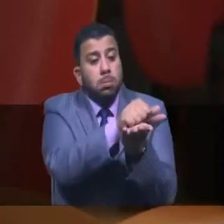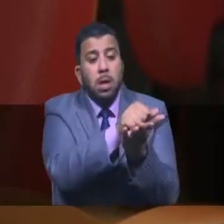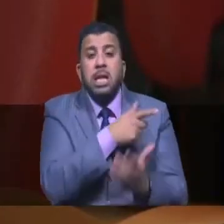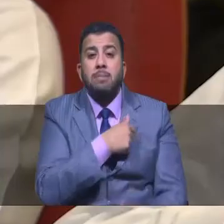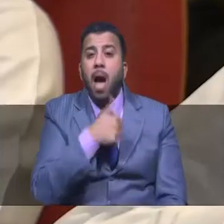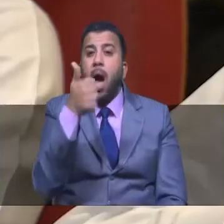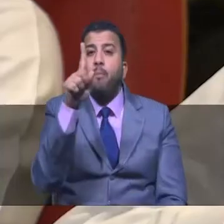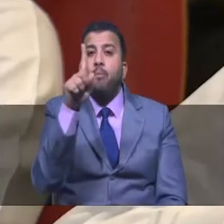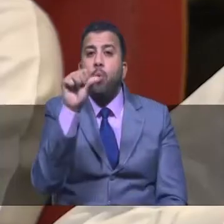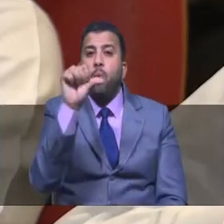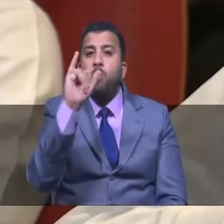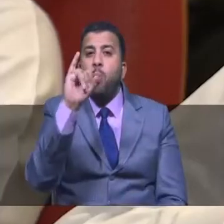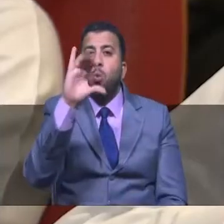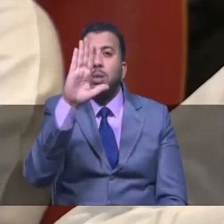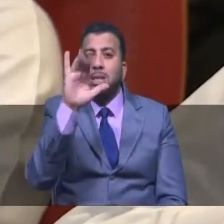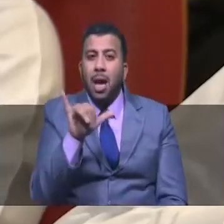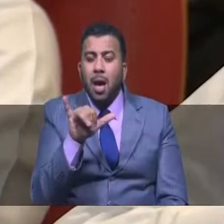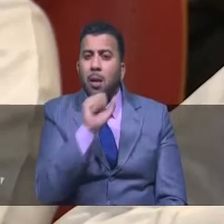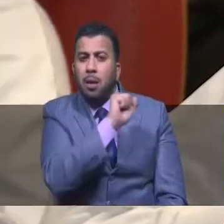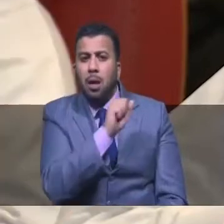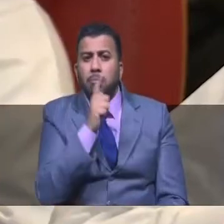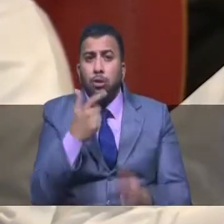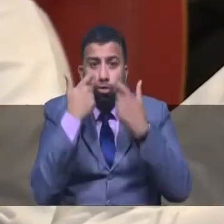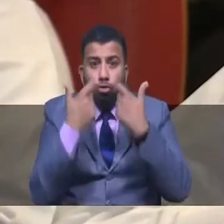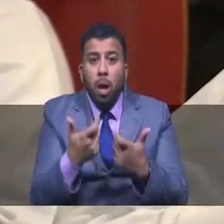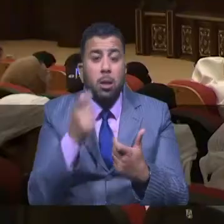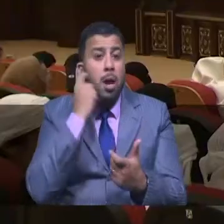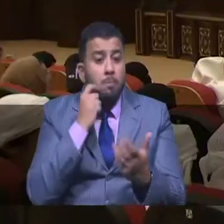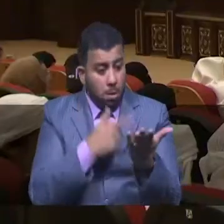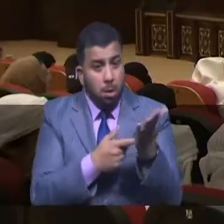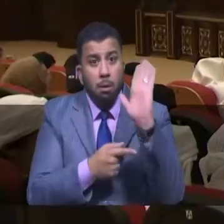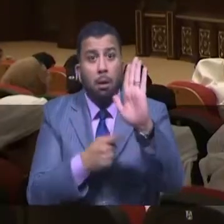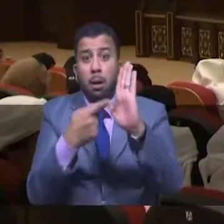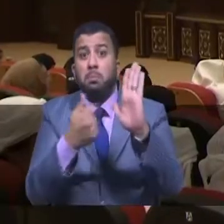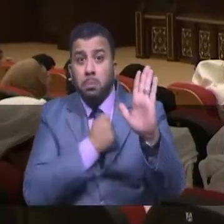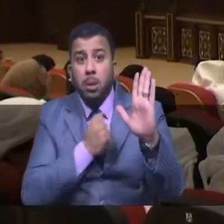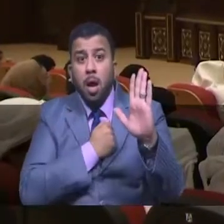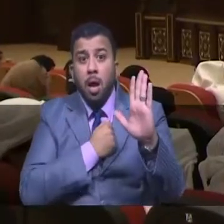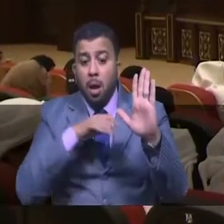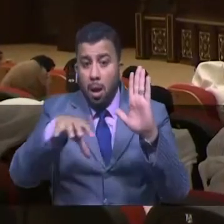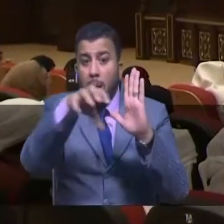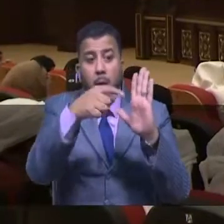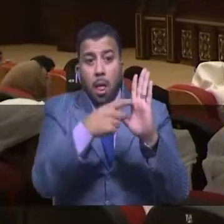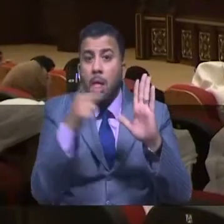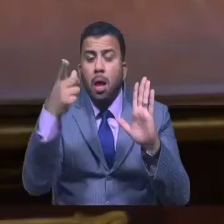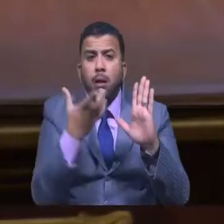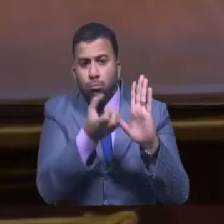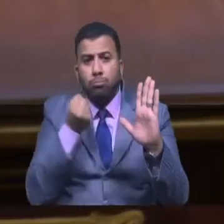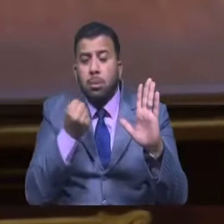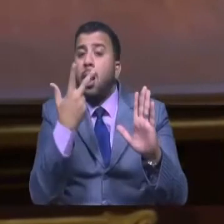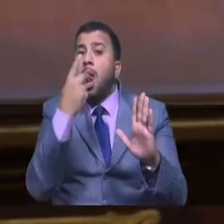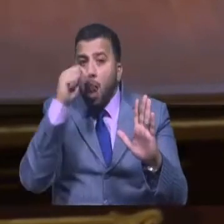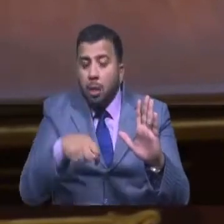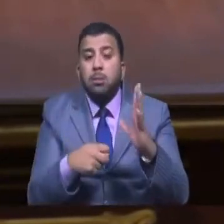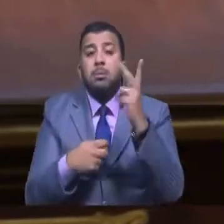موسى؟ هل تتمتع أدلة الإثبات التي تحوزها الدولة بالقوة والحجية التي تبرر تمسكها بالجزر